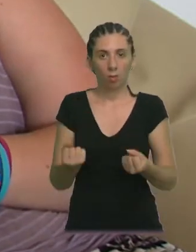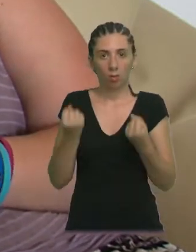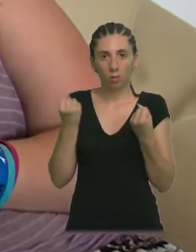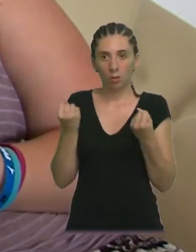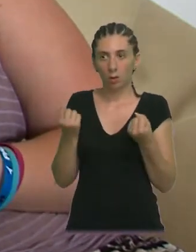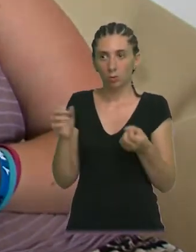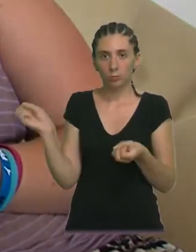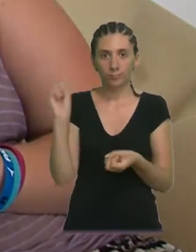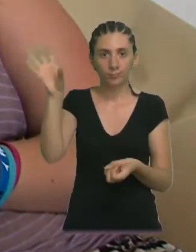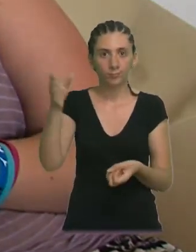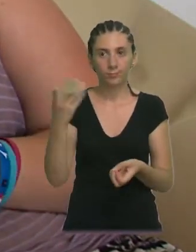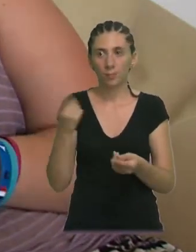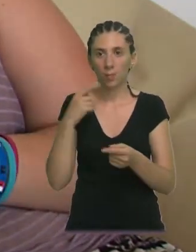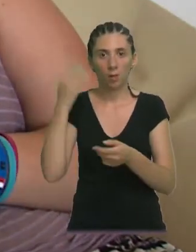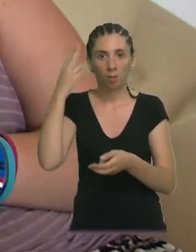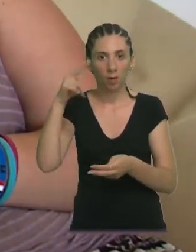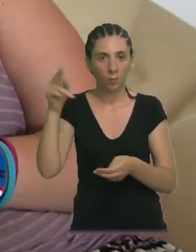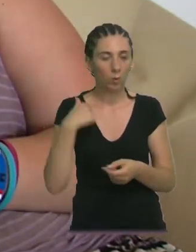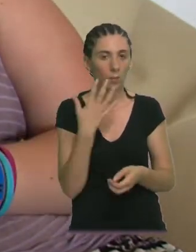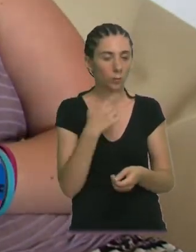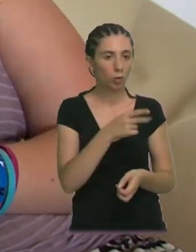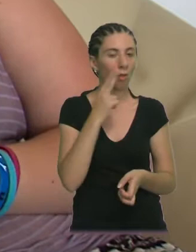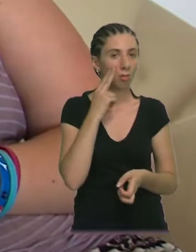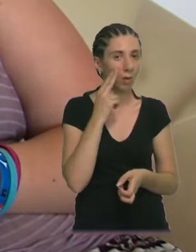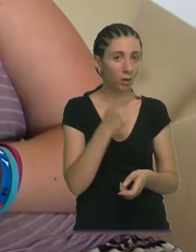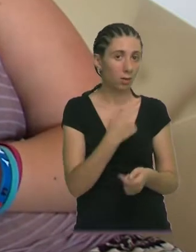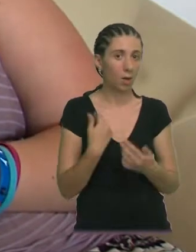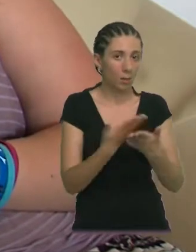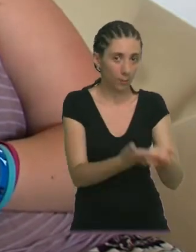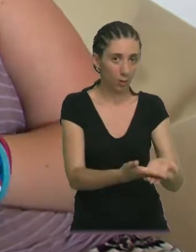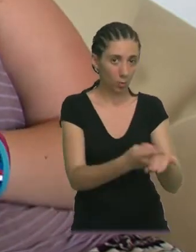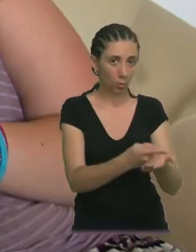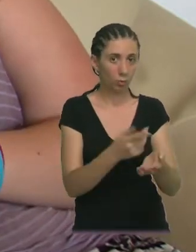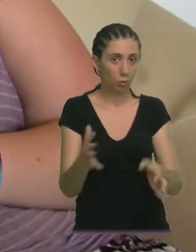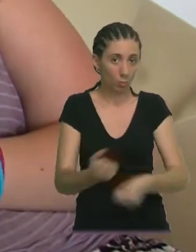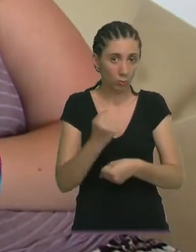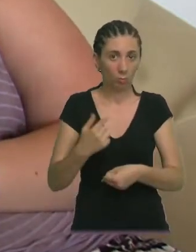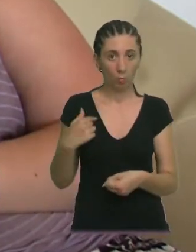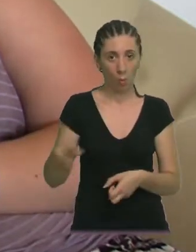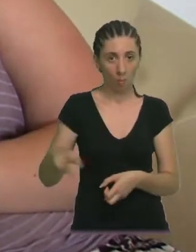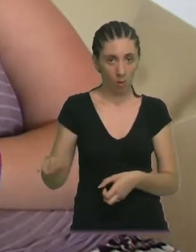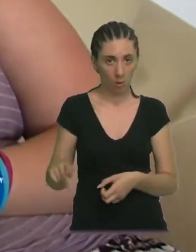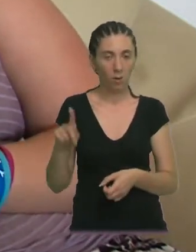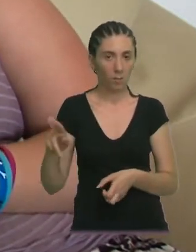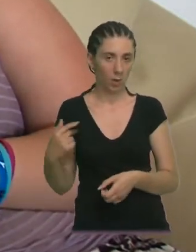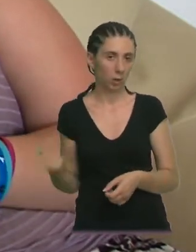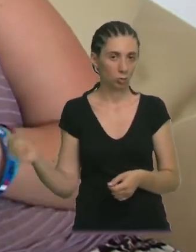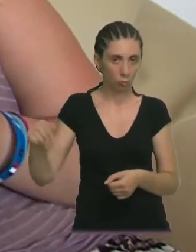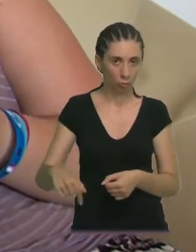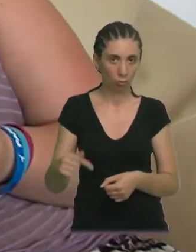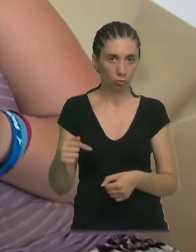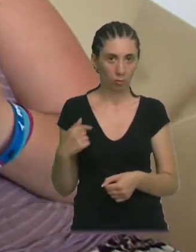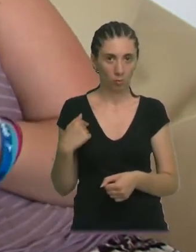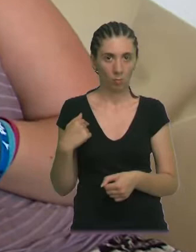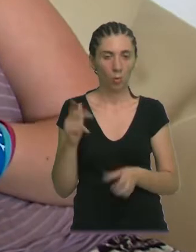nekome di ja ne znam. I onda sam pričala sa svojom tetom i njoj sam predložila da da ona posvoji moju braću i braća su došla